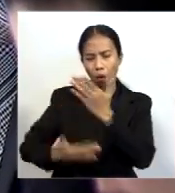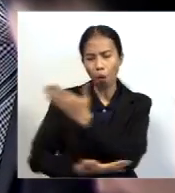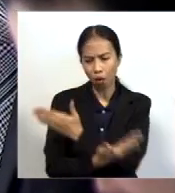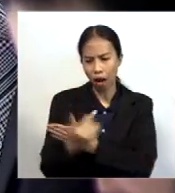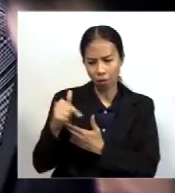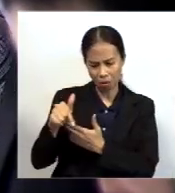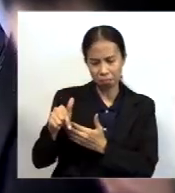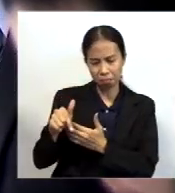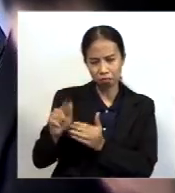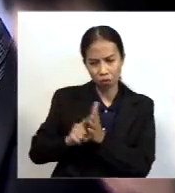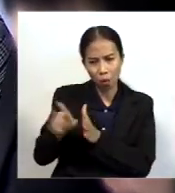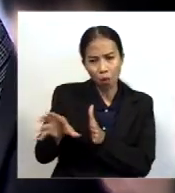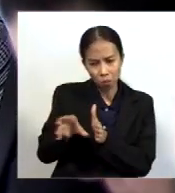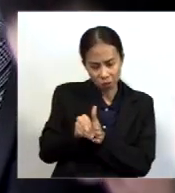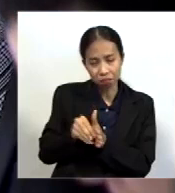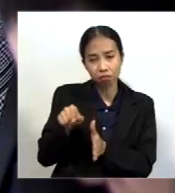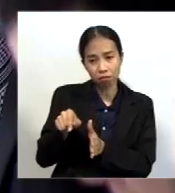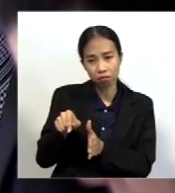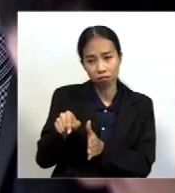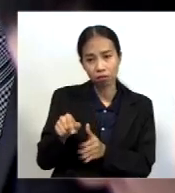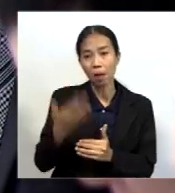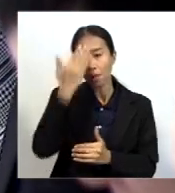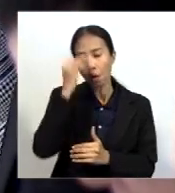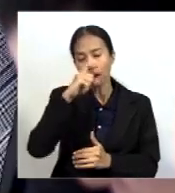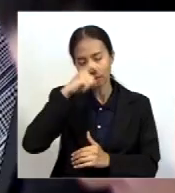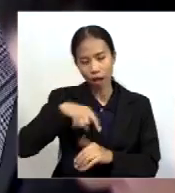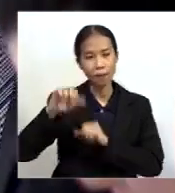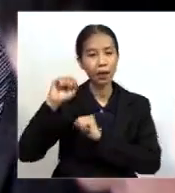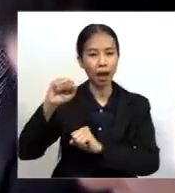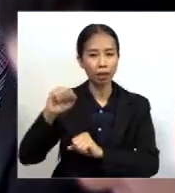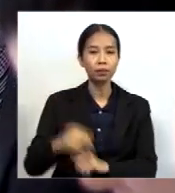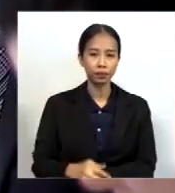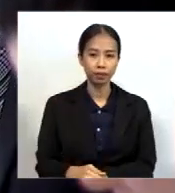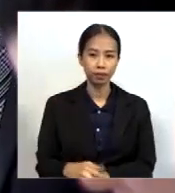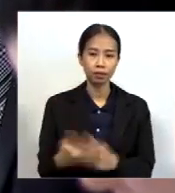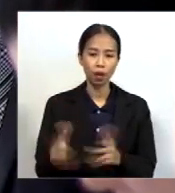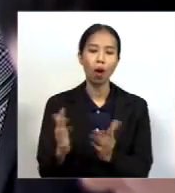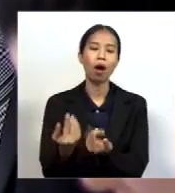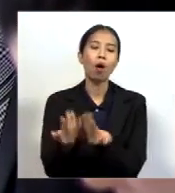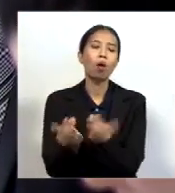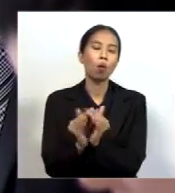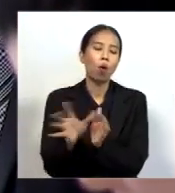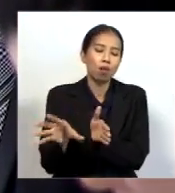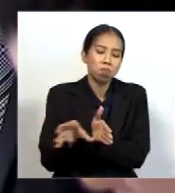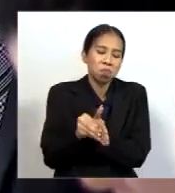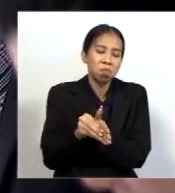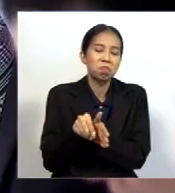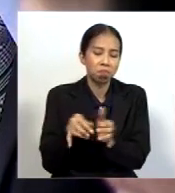ครับประกาศเป็นเขตติดโรคนะฮะมันก็ไม่ได้สัมผัสใครนะฮะยกเว้นในครอบครัวนะฮะซึ่ง